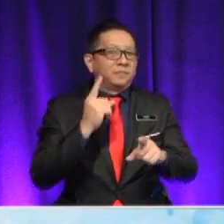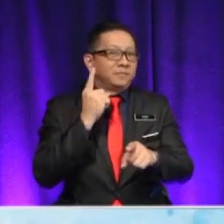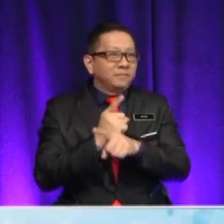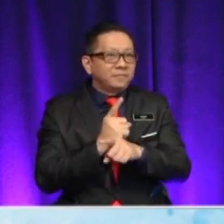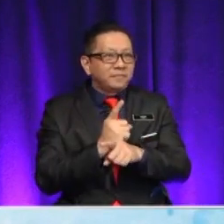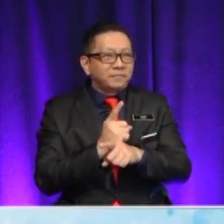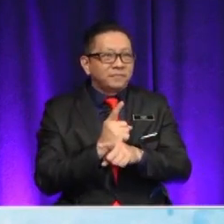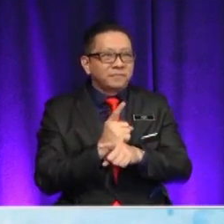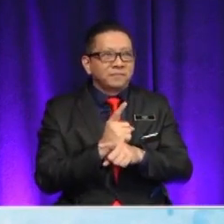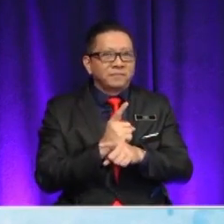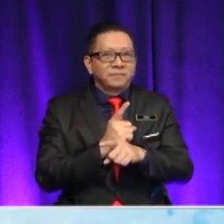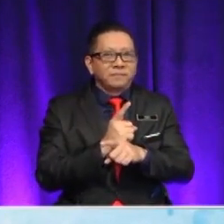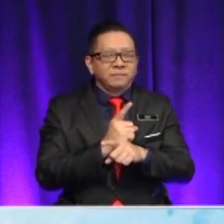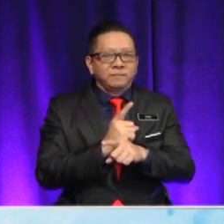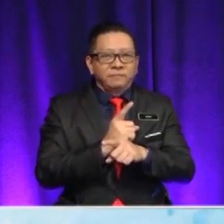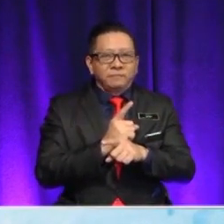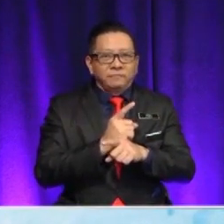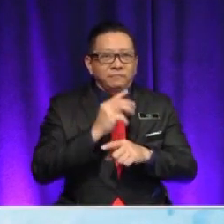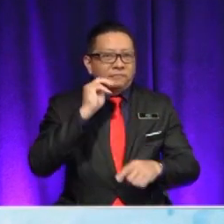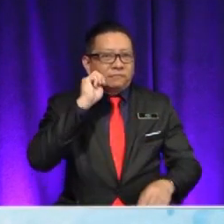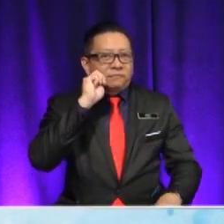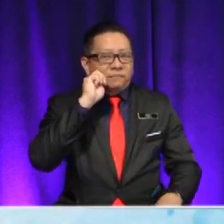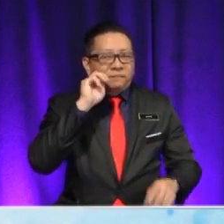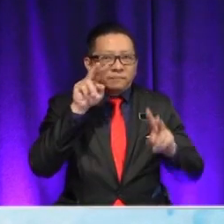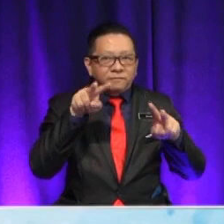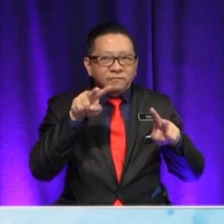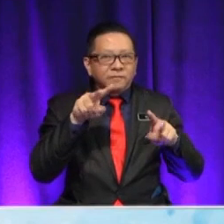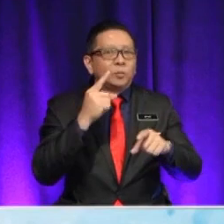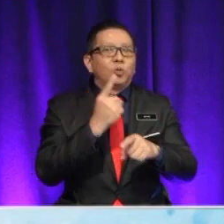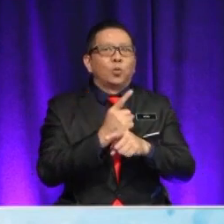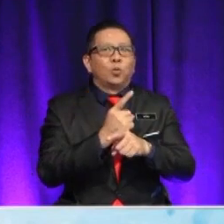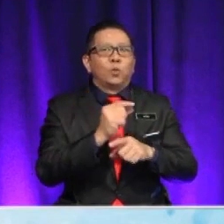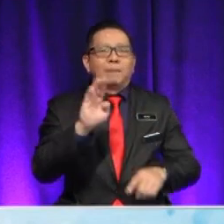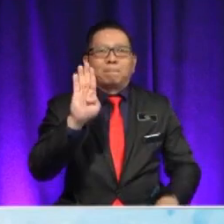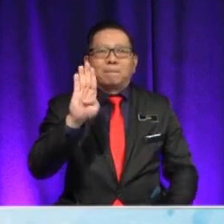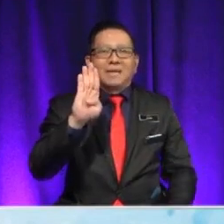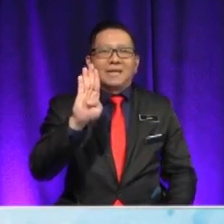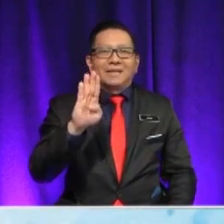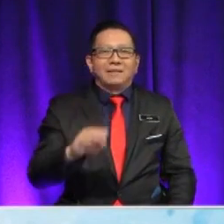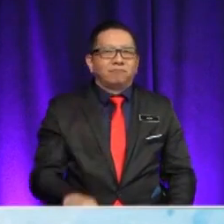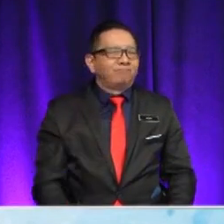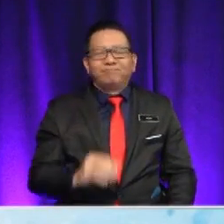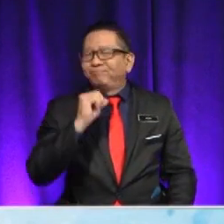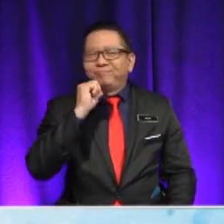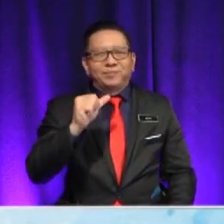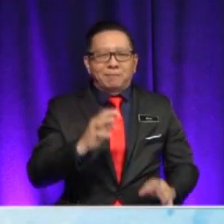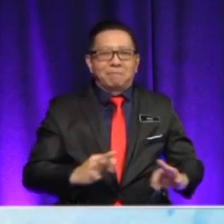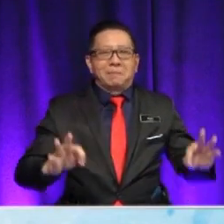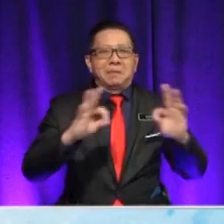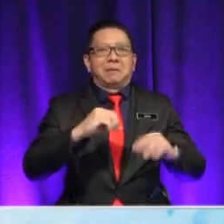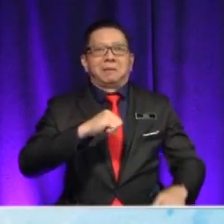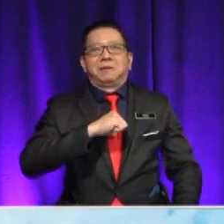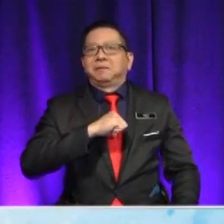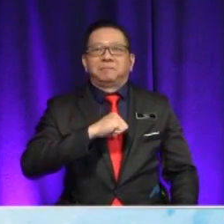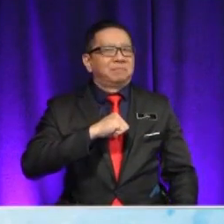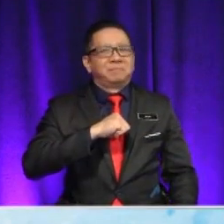Okey, jawapannya kita lihat Mira. Apakah jawapannya? Ya, betul. Okey, bukan untuk melahirkan masyarakat pentingkan diri